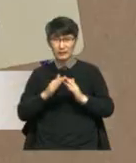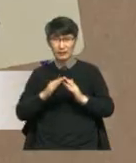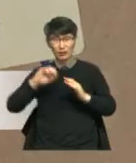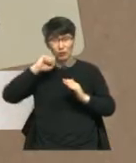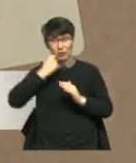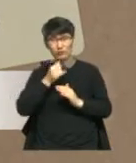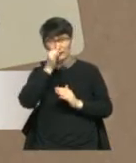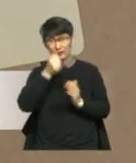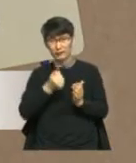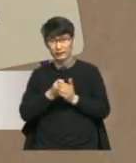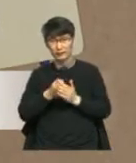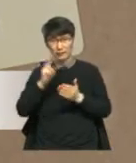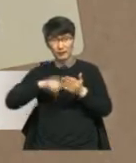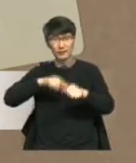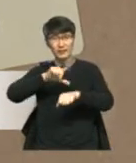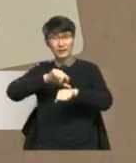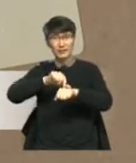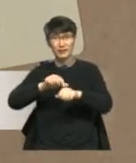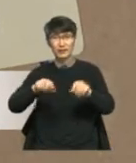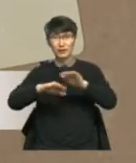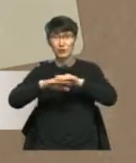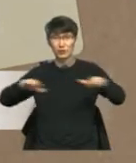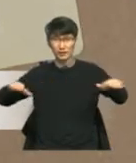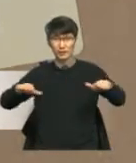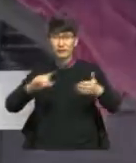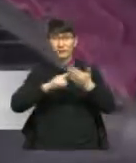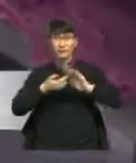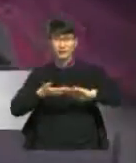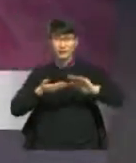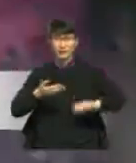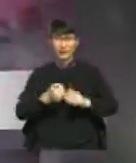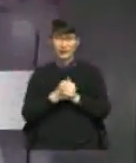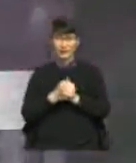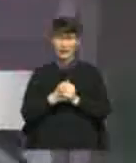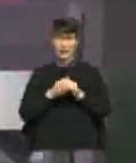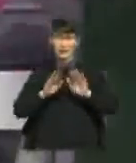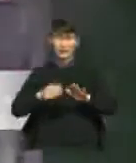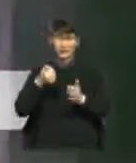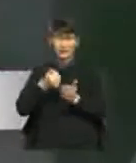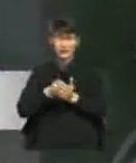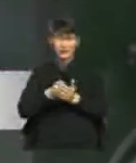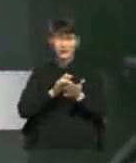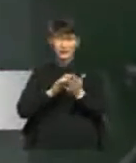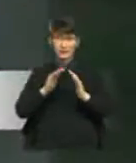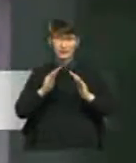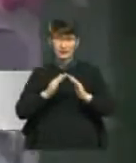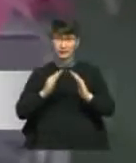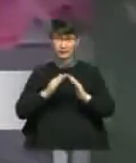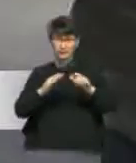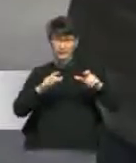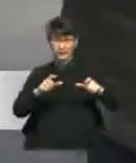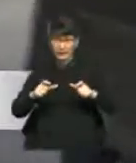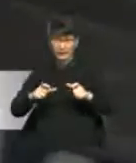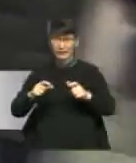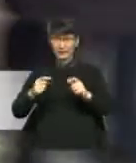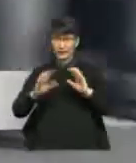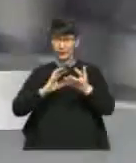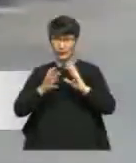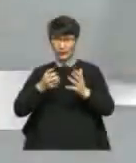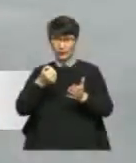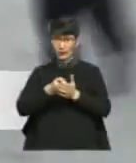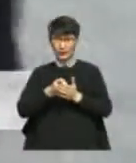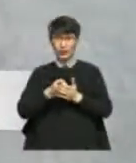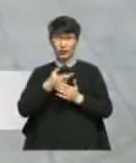빚고 있는 만큼 판매 시간을 통일 하기로 결정했다고 밝혔습니다 이번 결정은 약사들의 자발적 참여로 진행되며